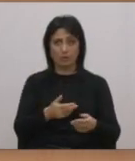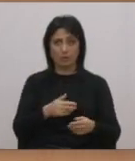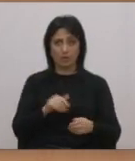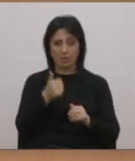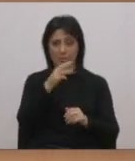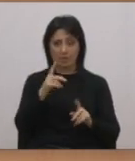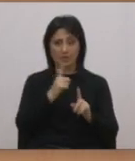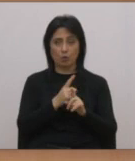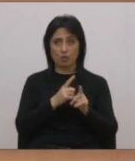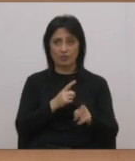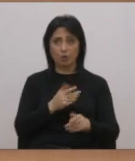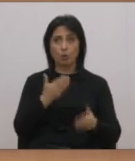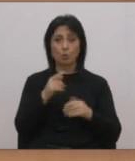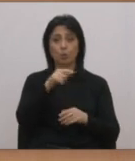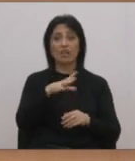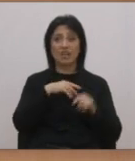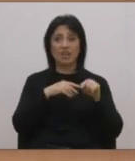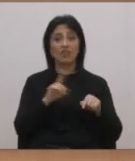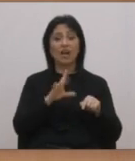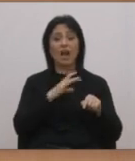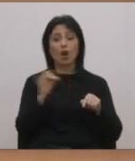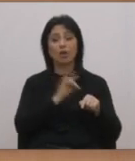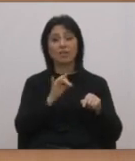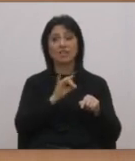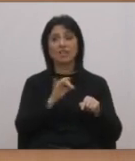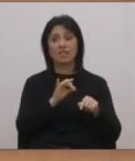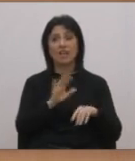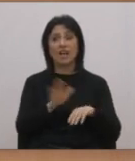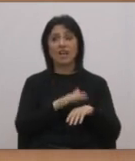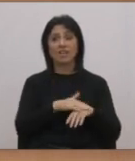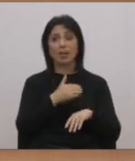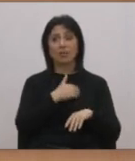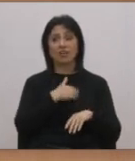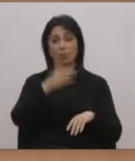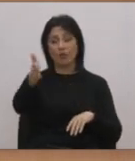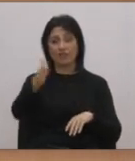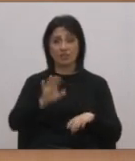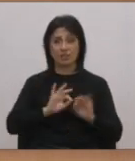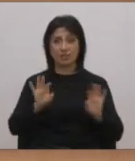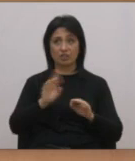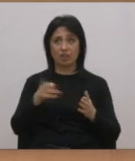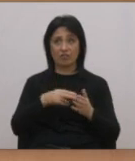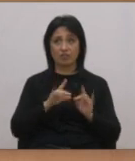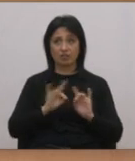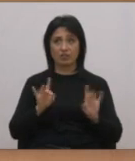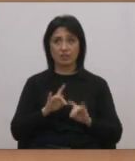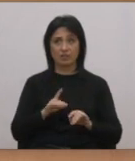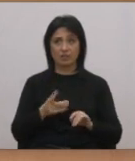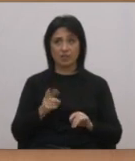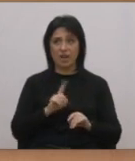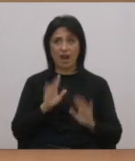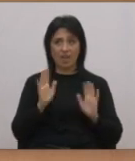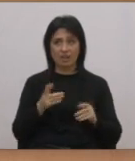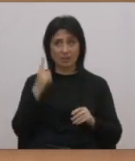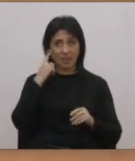ვიცეპრემიერს? Da tu იქ იყო, რაზე იყო საუბარი, კეთილი ინებოს და მოვიდეს და ანგარიში ჩაგვაბაროს, კაცო, რაზეა, რა